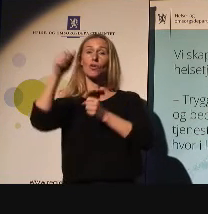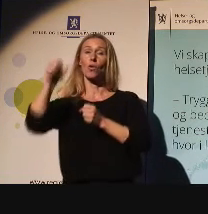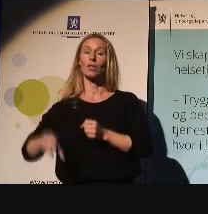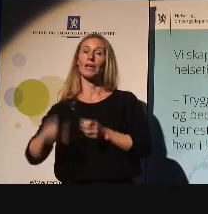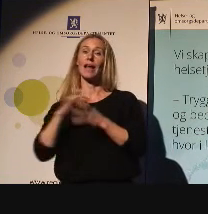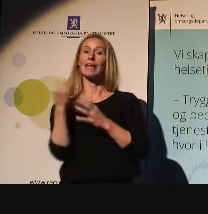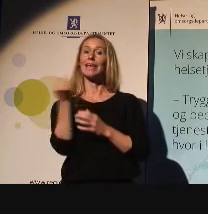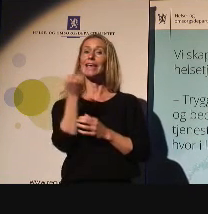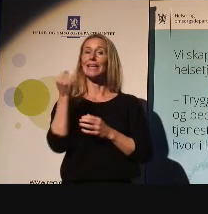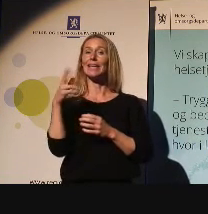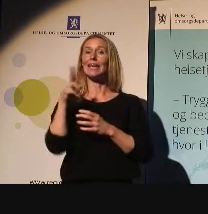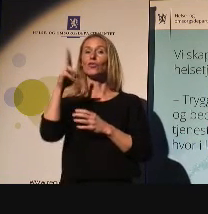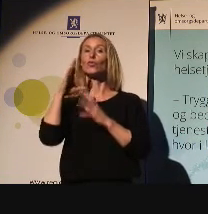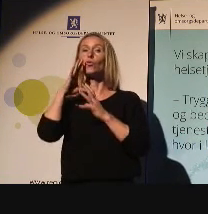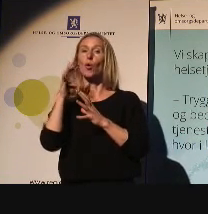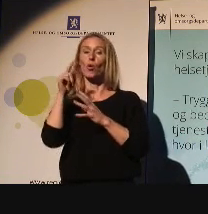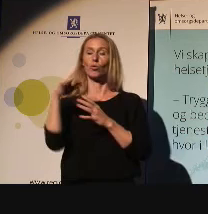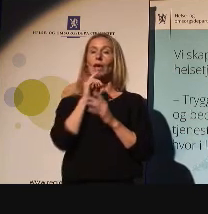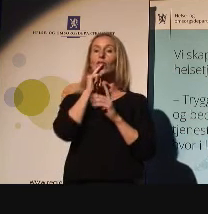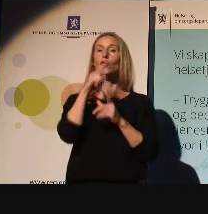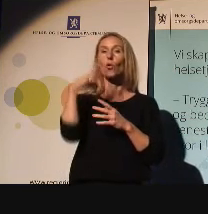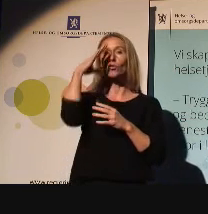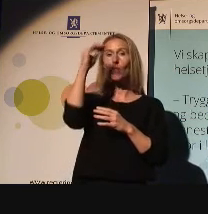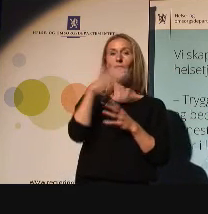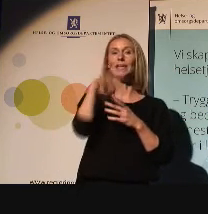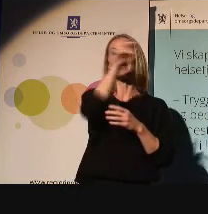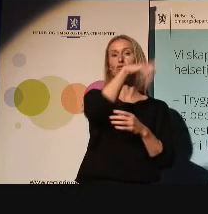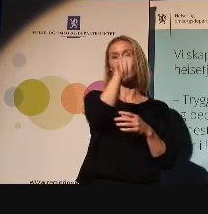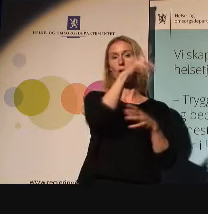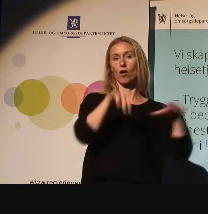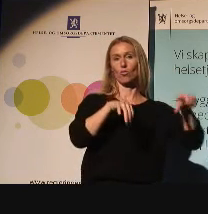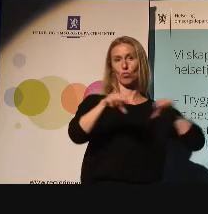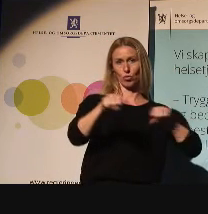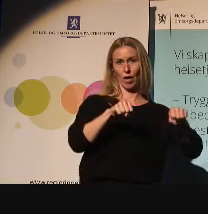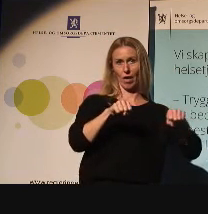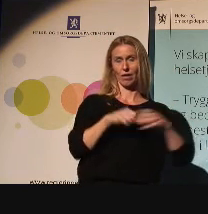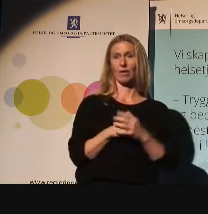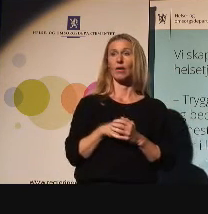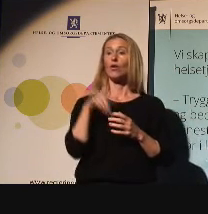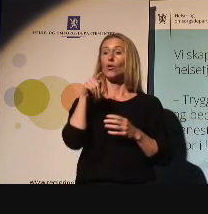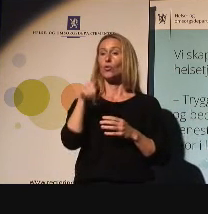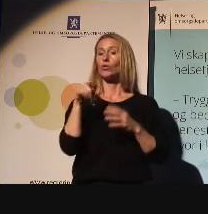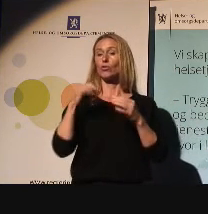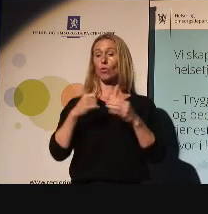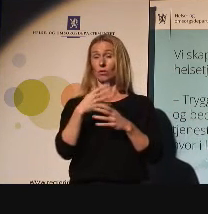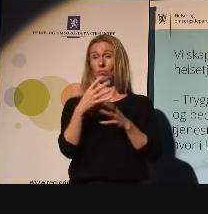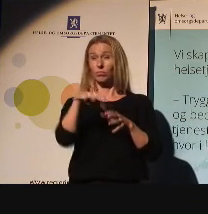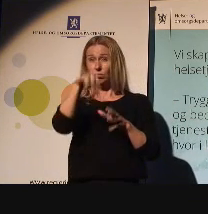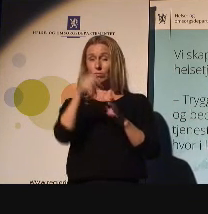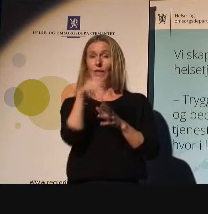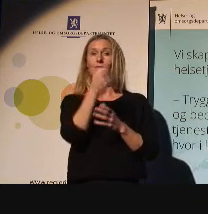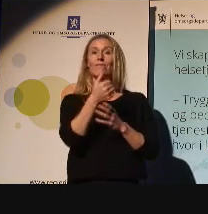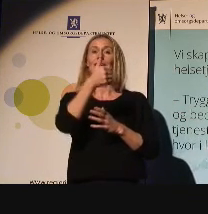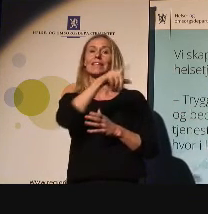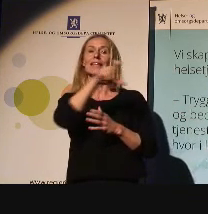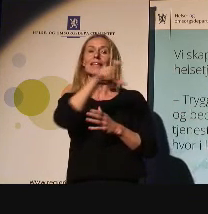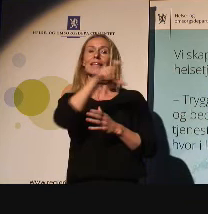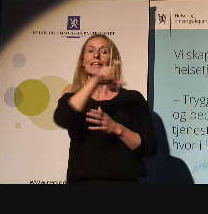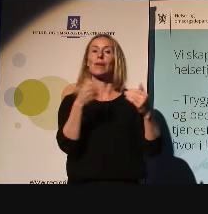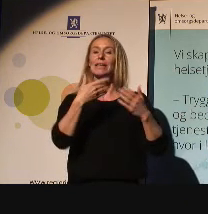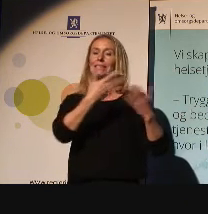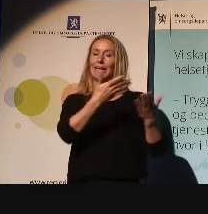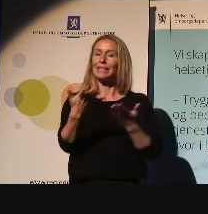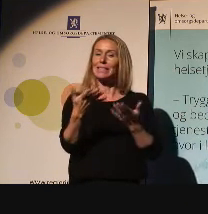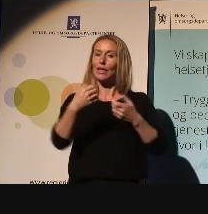Ingrid Nordbø. Hun rådmann i Sola kommune. Hun vil ta for seg et viktig tema som tjenestutvikling i kommunene